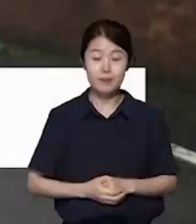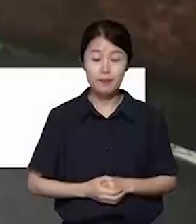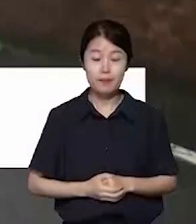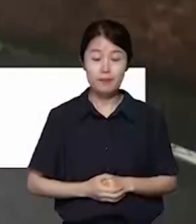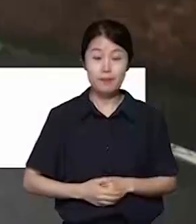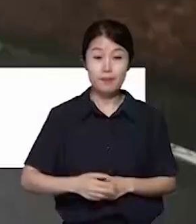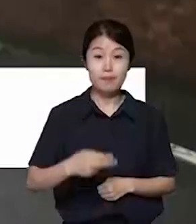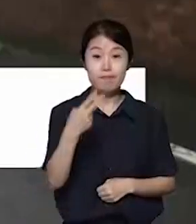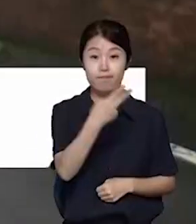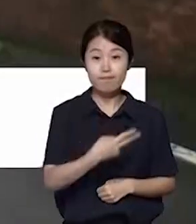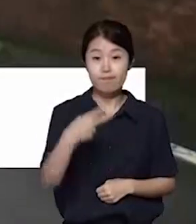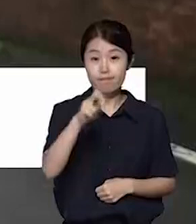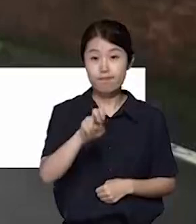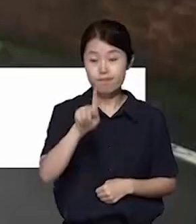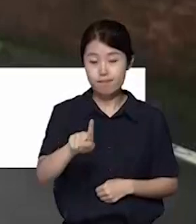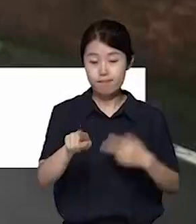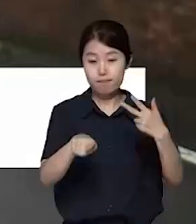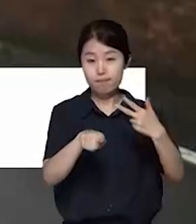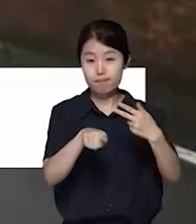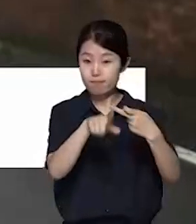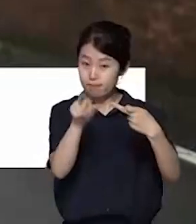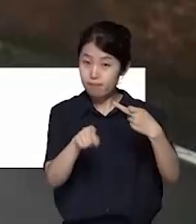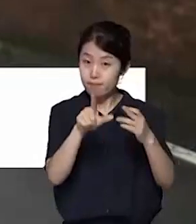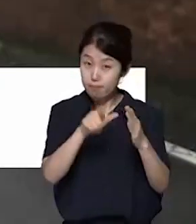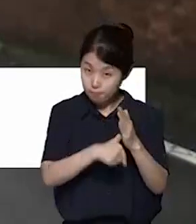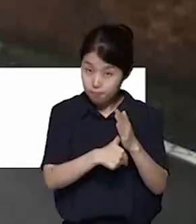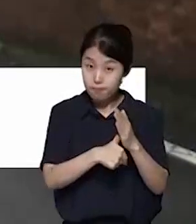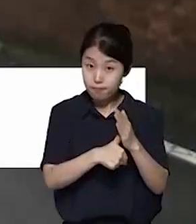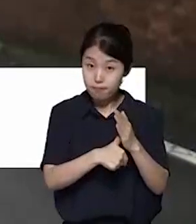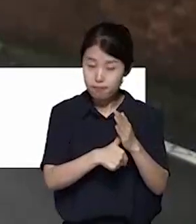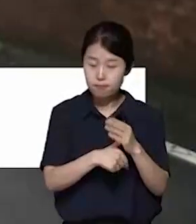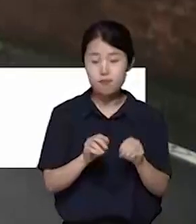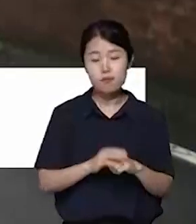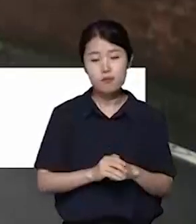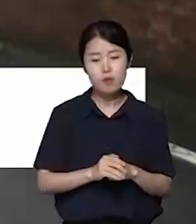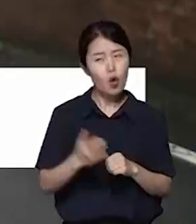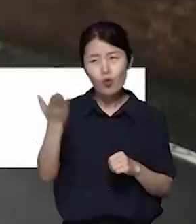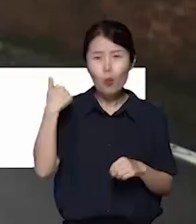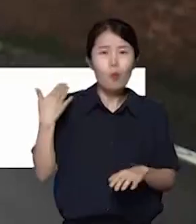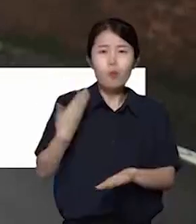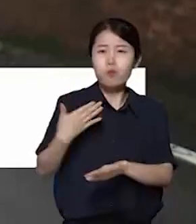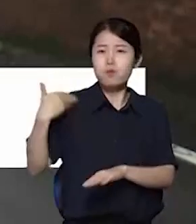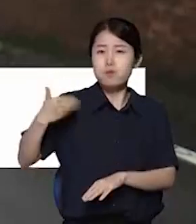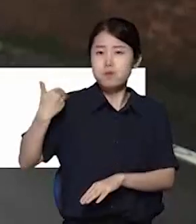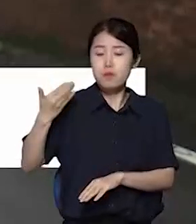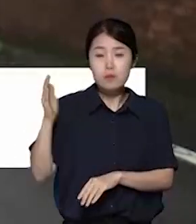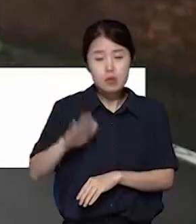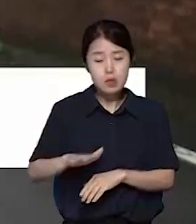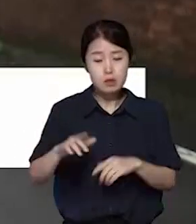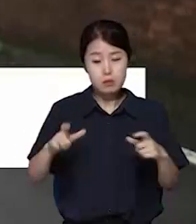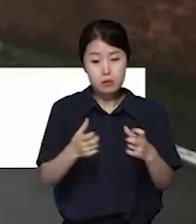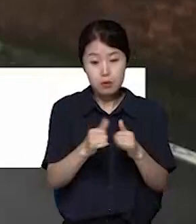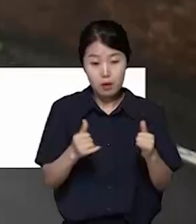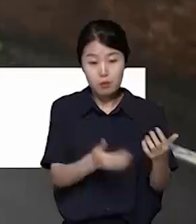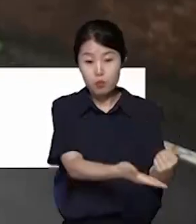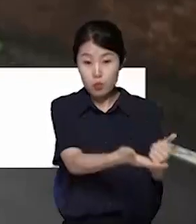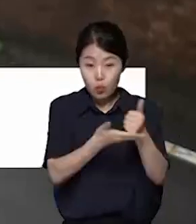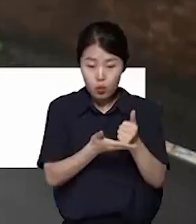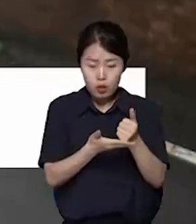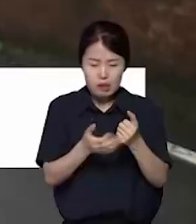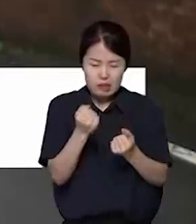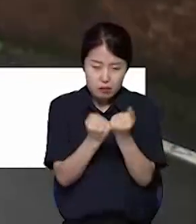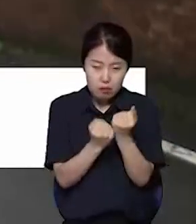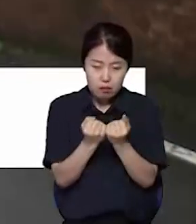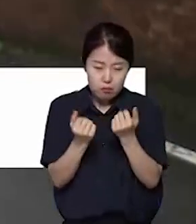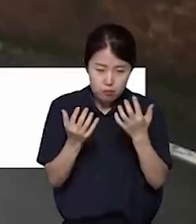2021년도 12월 달에 저희들은 전혀 모른, 그 안에까지는 전혀 모른 상태에 뭐 공청회를 한다고 그래서 공청회를 뭐 가서